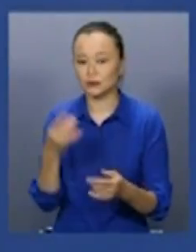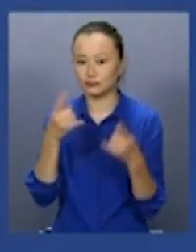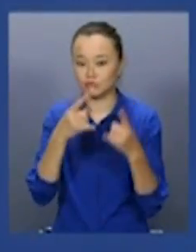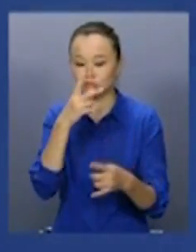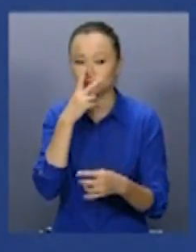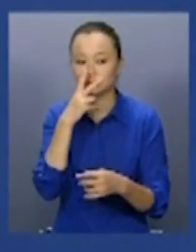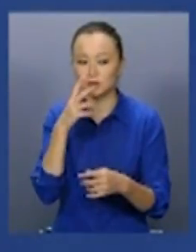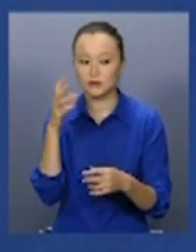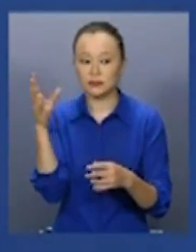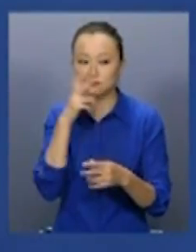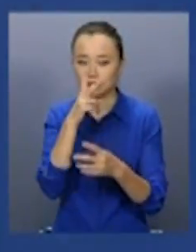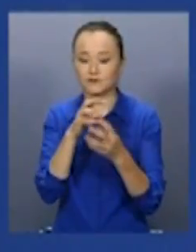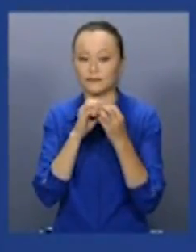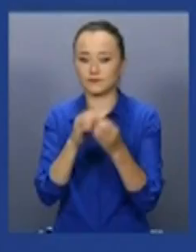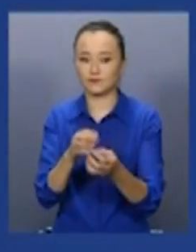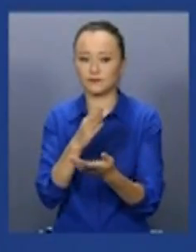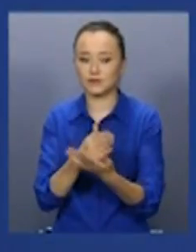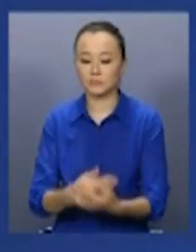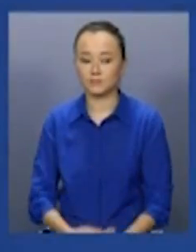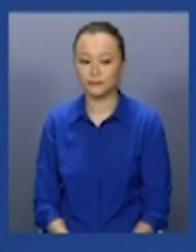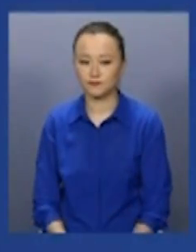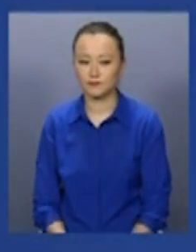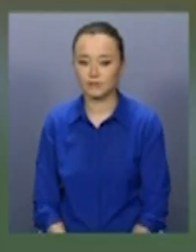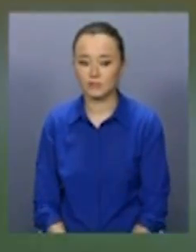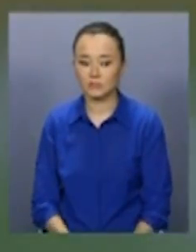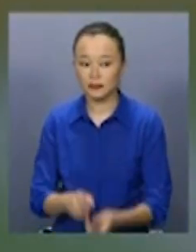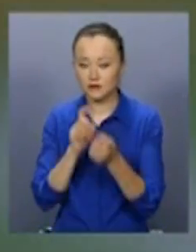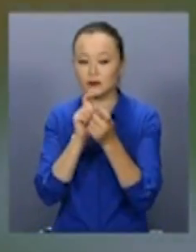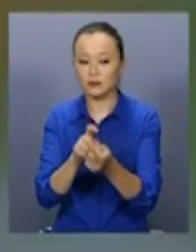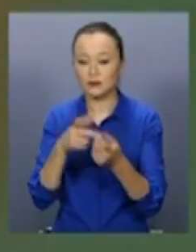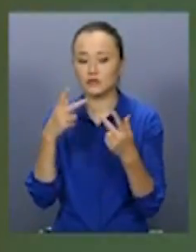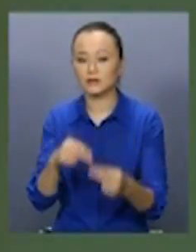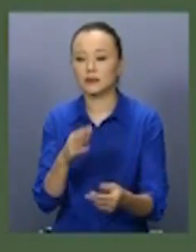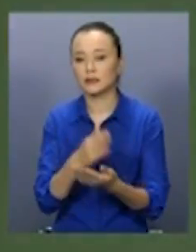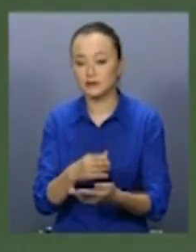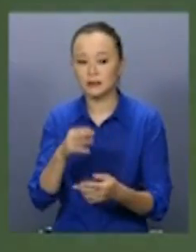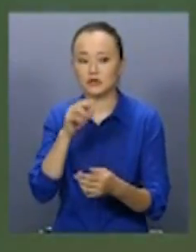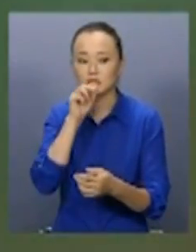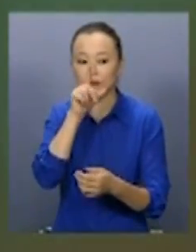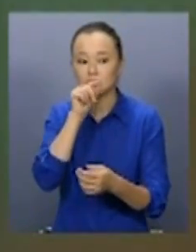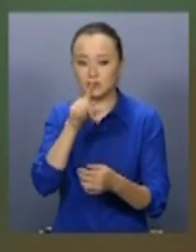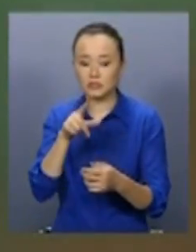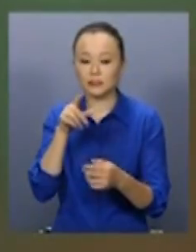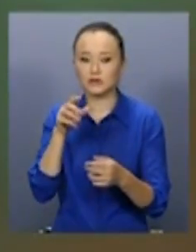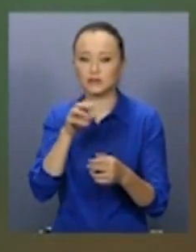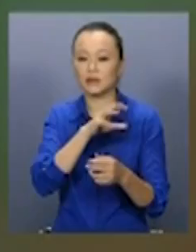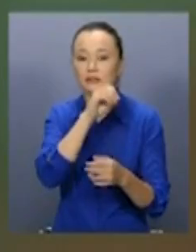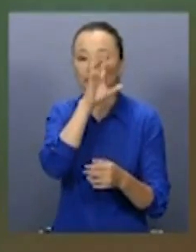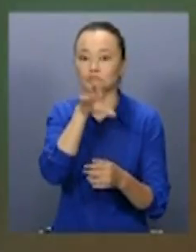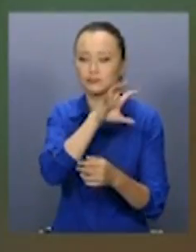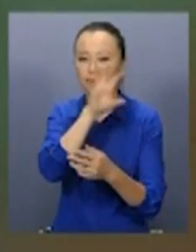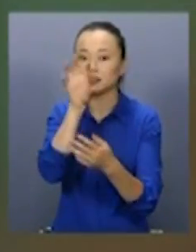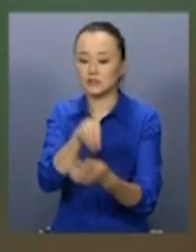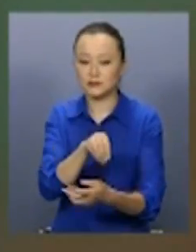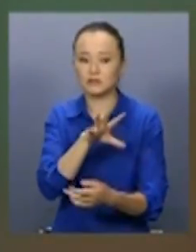телеэкраннан түскен жоқ. Қатерсіз күрес қайда бар? Қарлығаштың айдаһар құйрығын жұлып